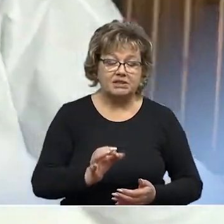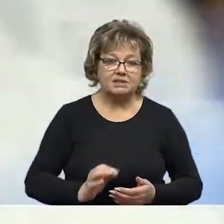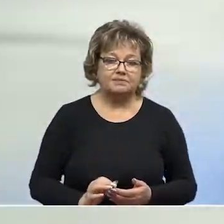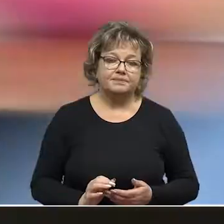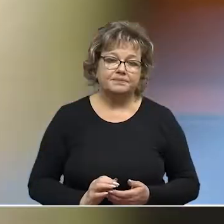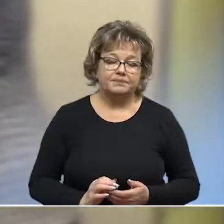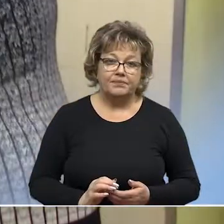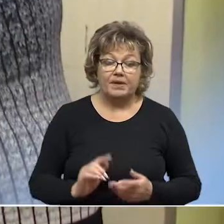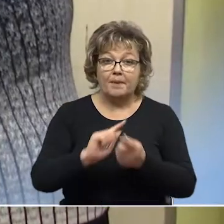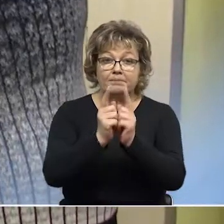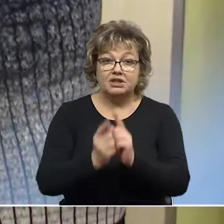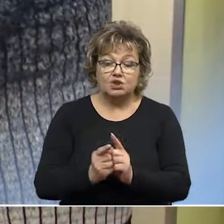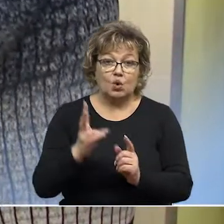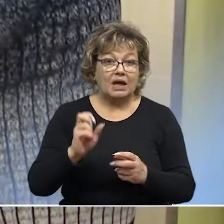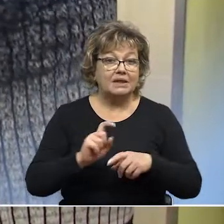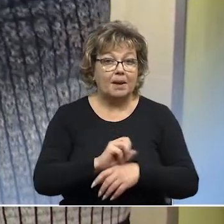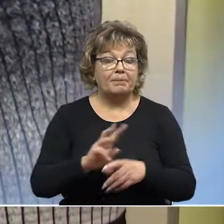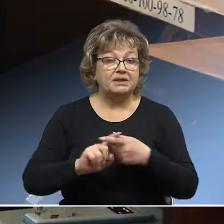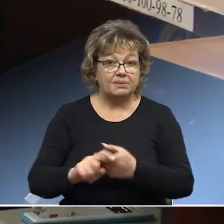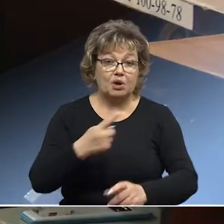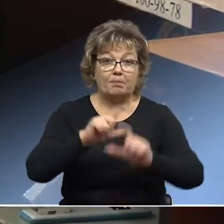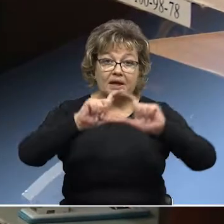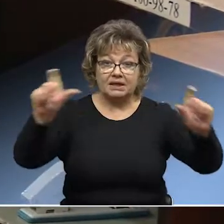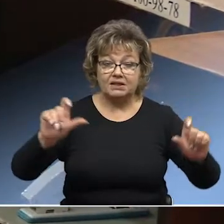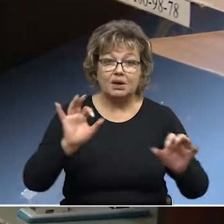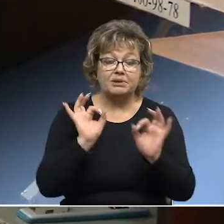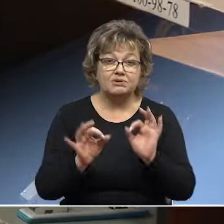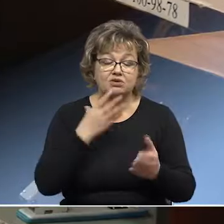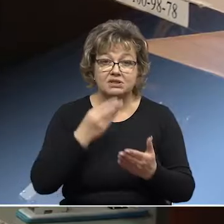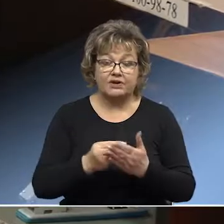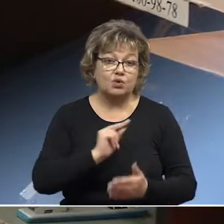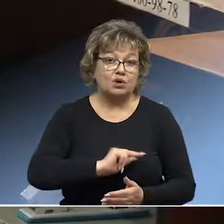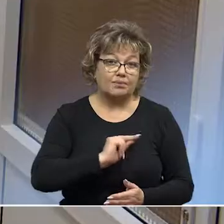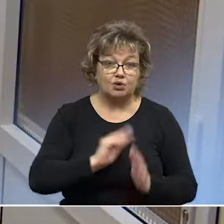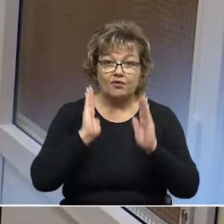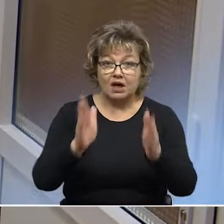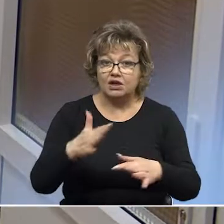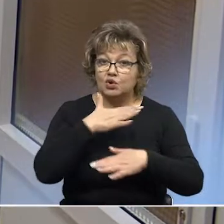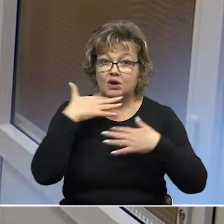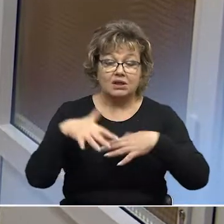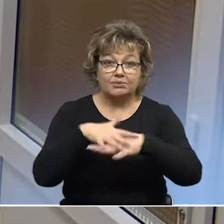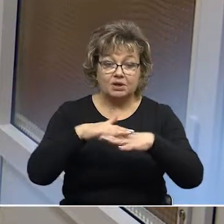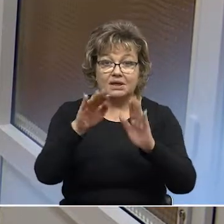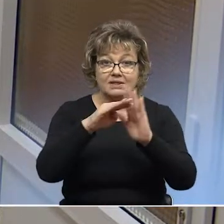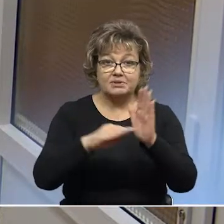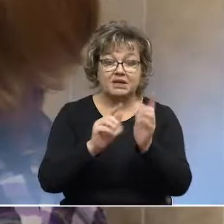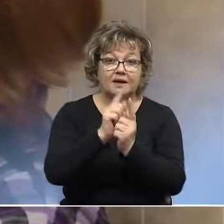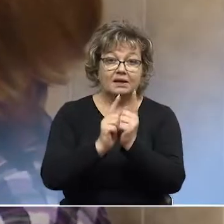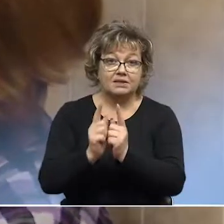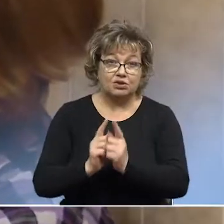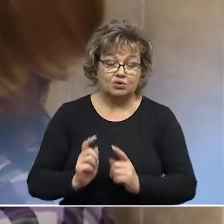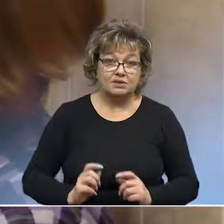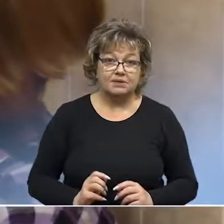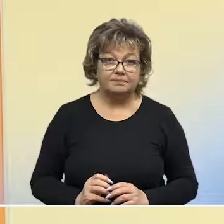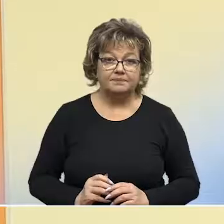области. Перестройка на пандемию. Донские поликлиники оптимизируют свою работу. В коридорах немноголюдно, расписание